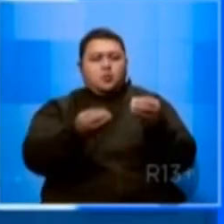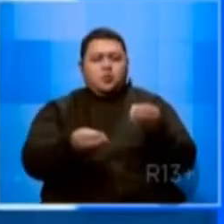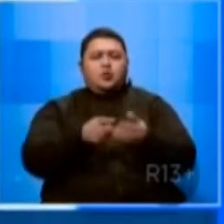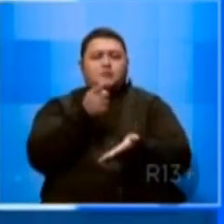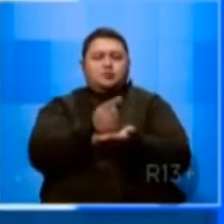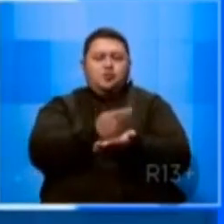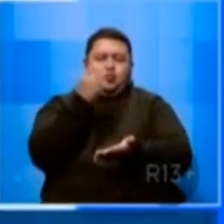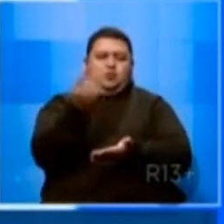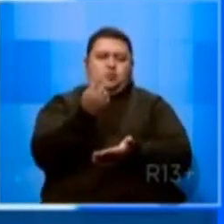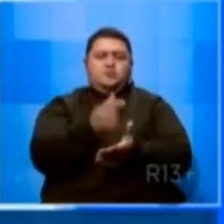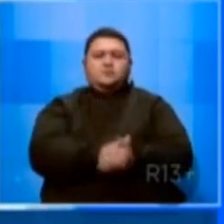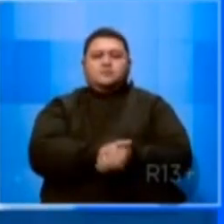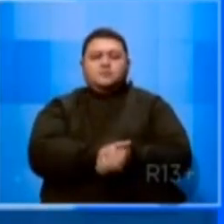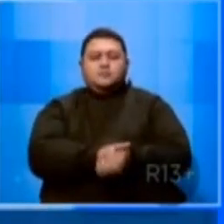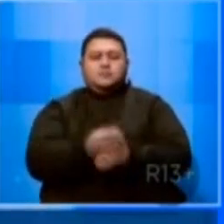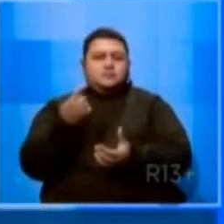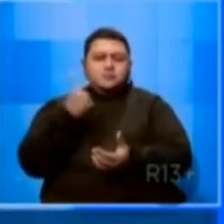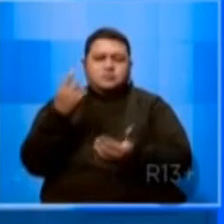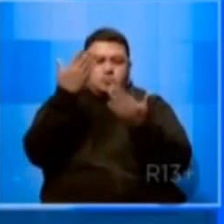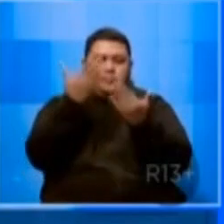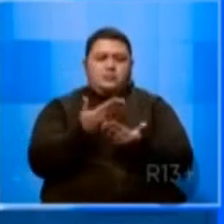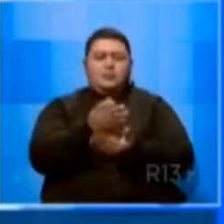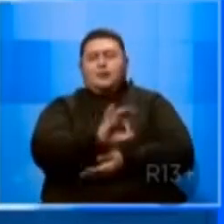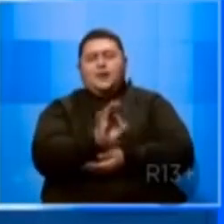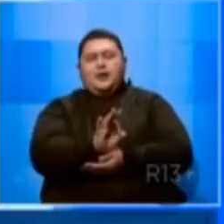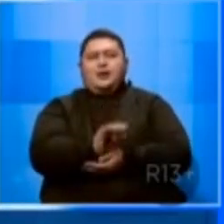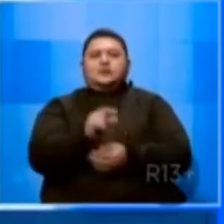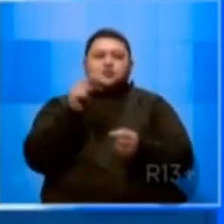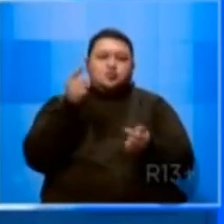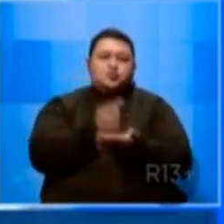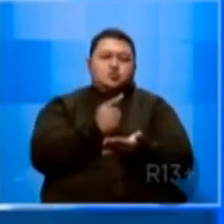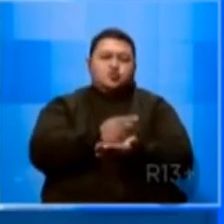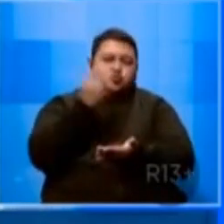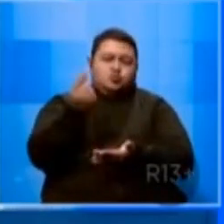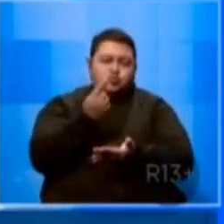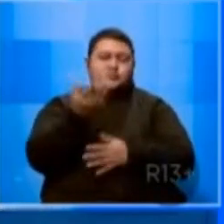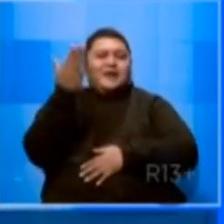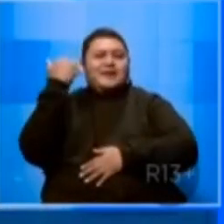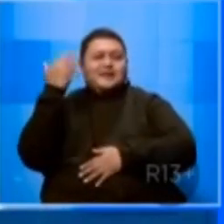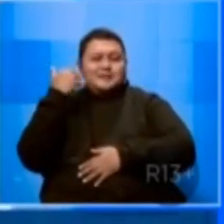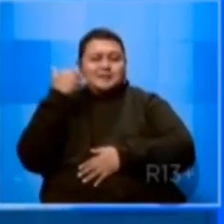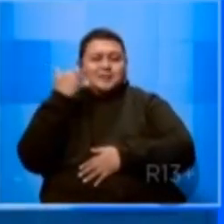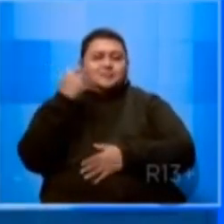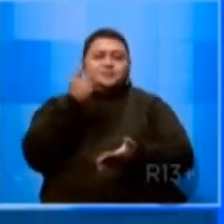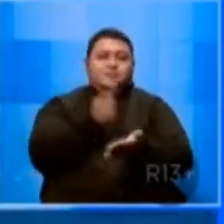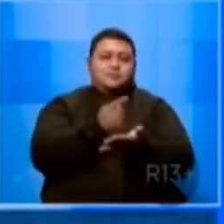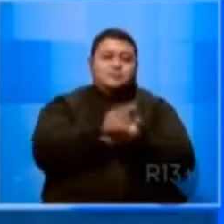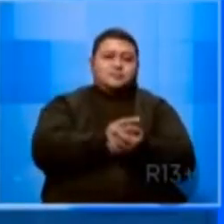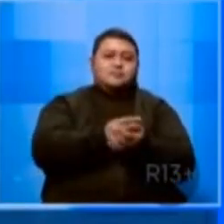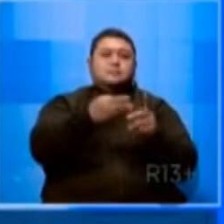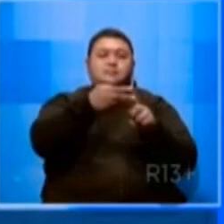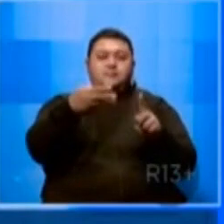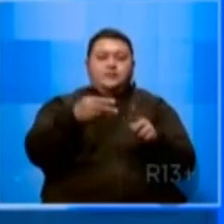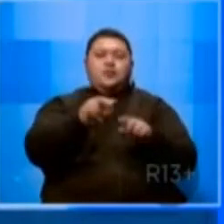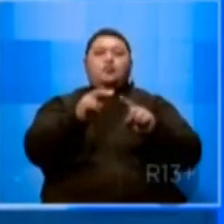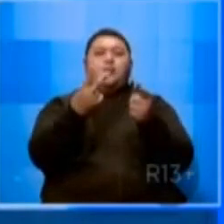ini kami juga mengharap jangan sampai jasa penuntut umum yang tadinya menuntut barada eliser